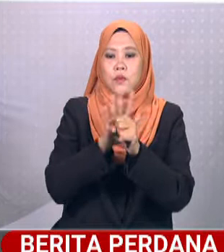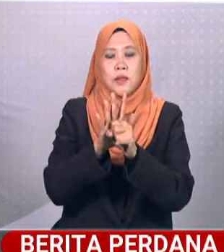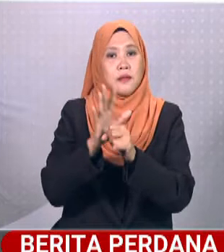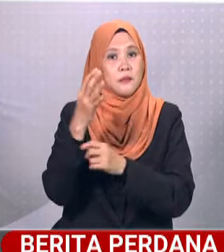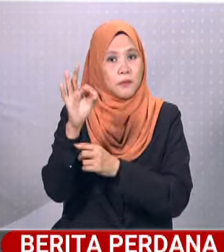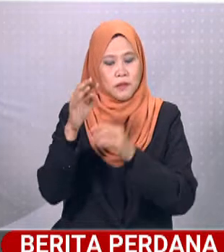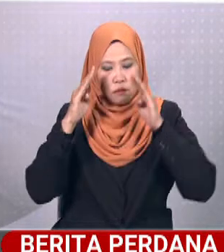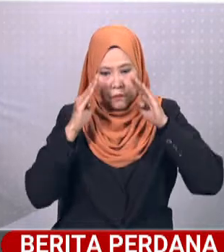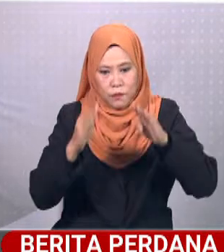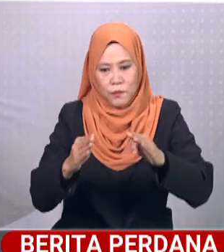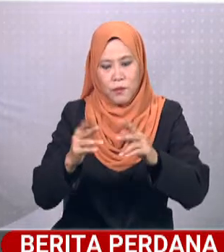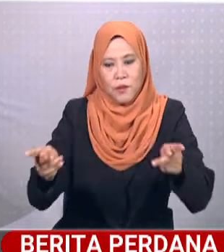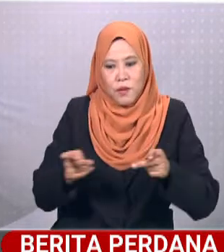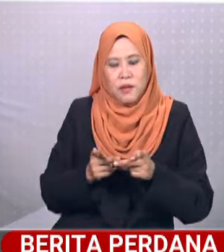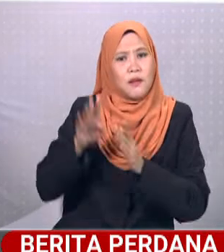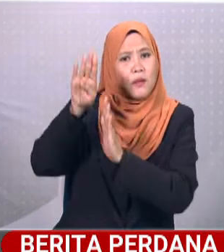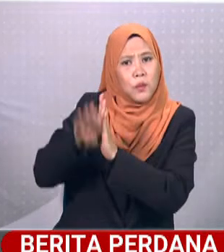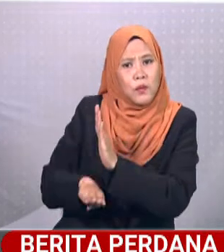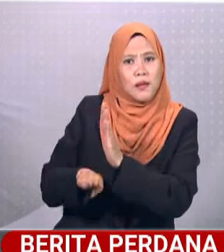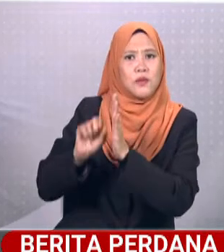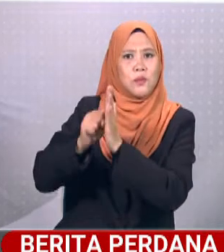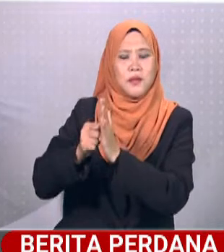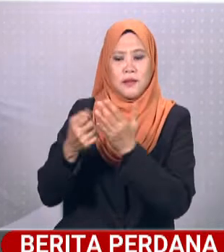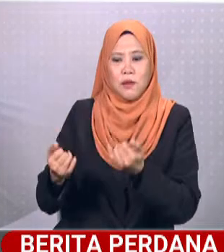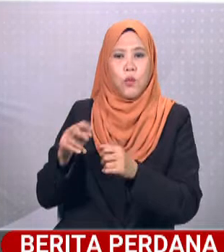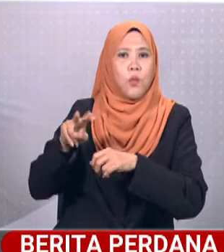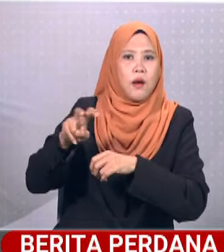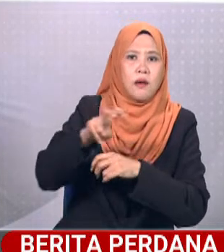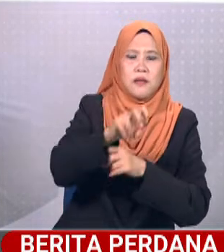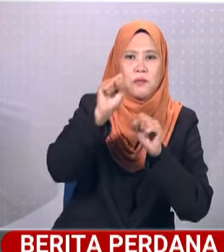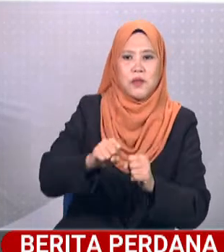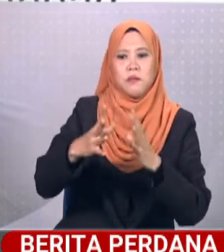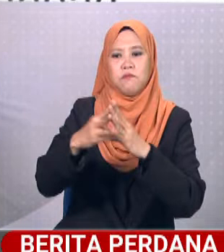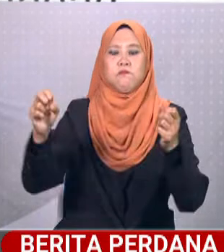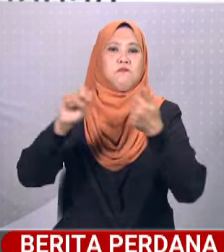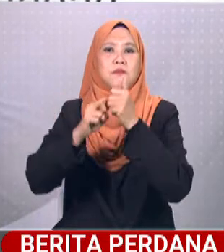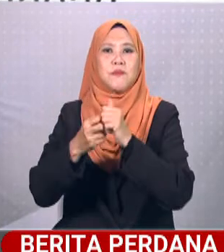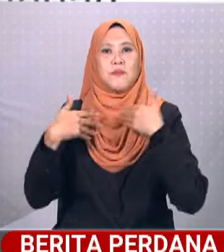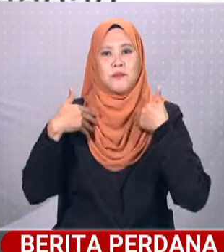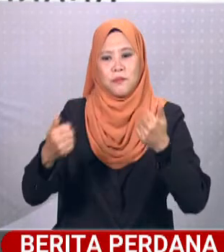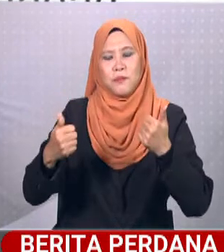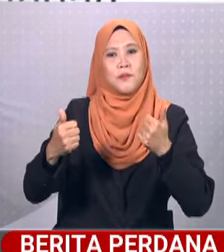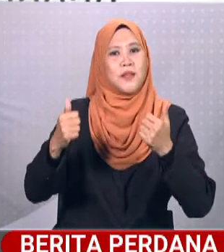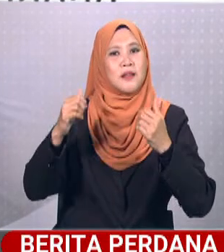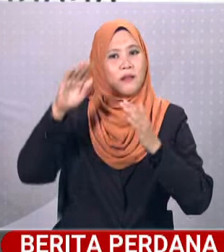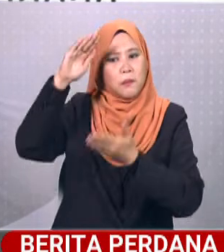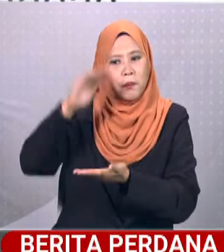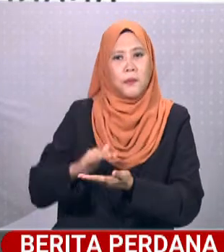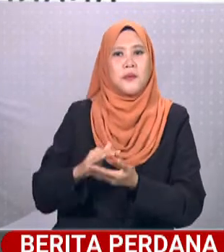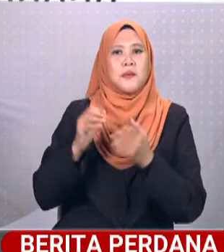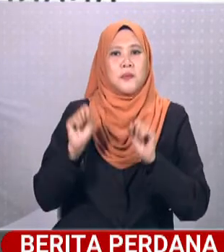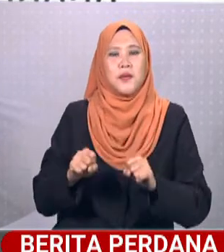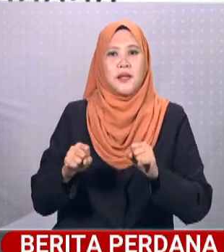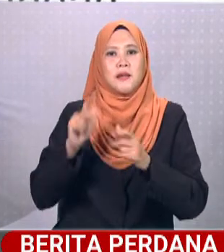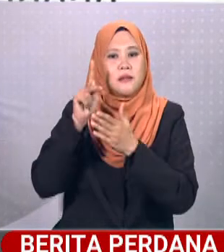perhatian untuk kawasan kekurangan sumber di mana virus itu boleh melumpuhkan sistem kesihatan yang sudah rapuh dan menyebabkan